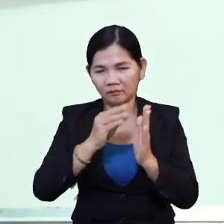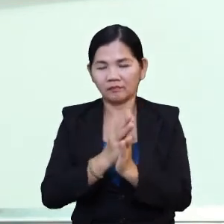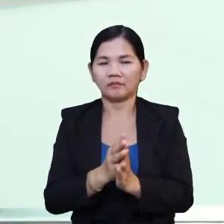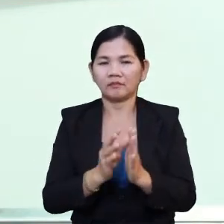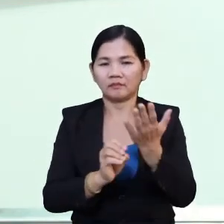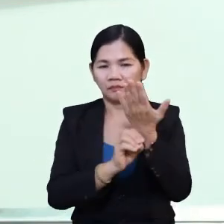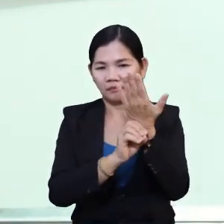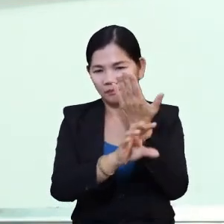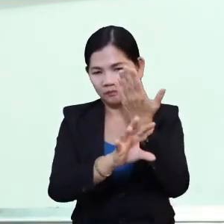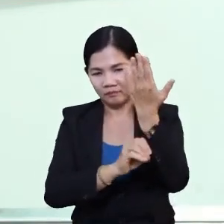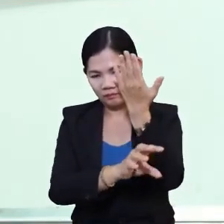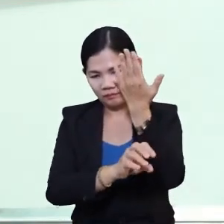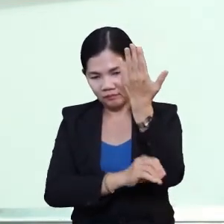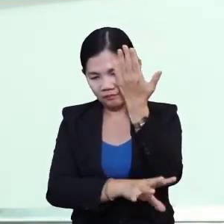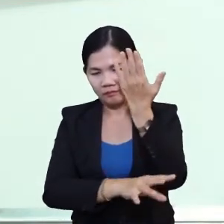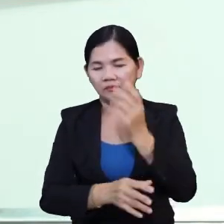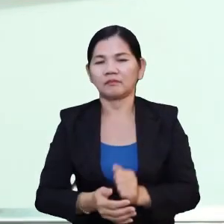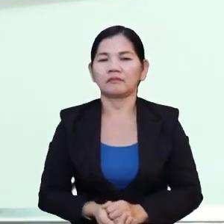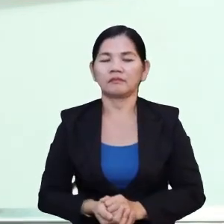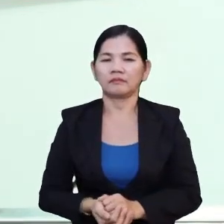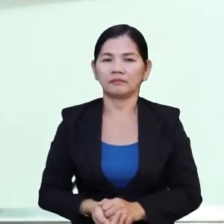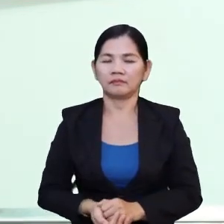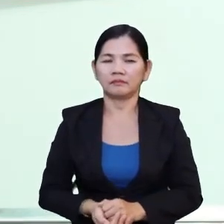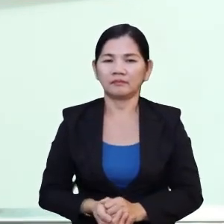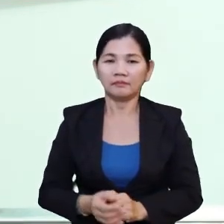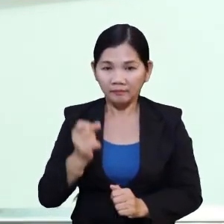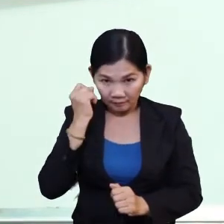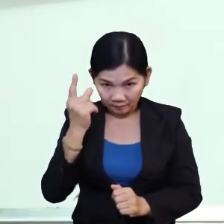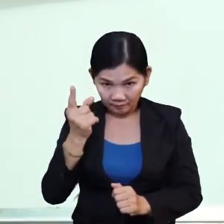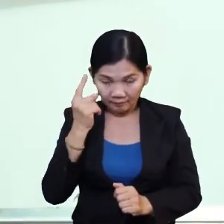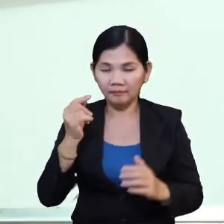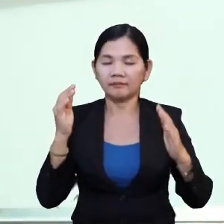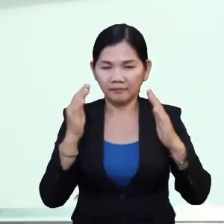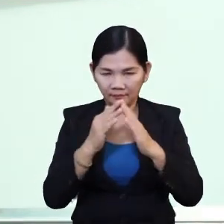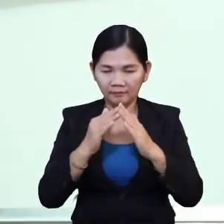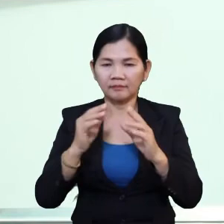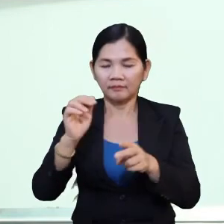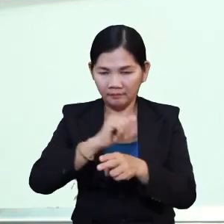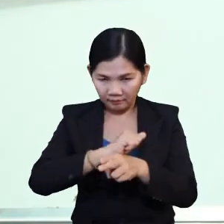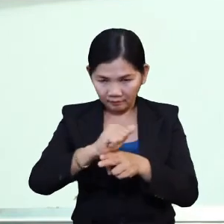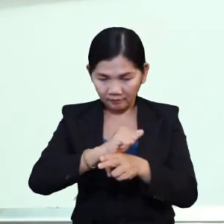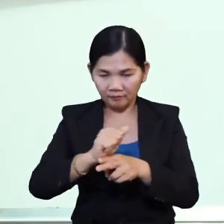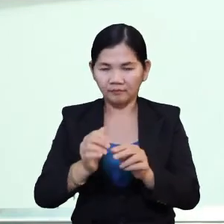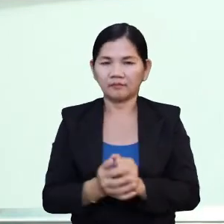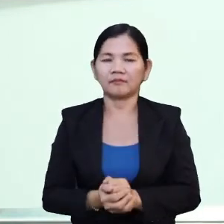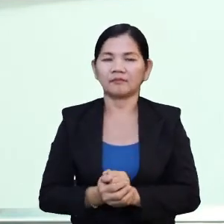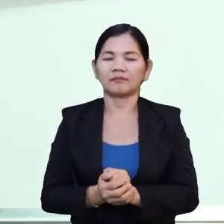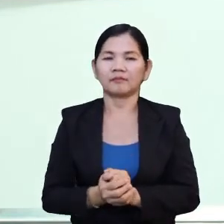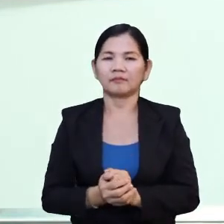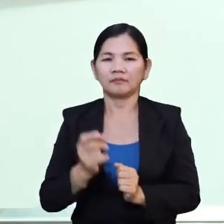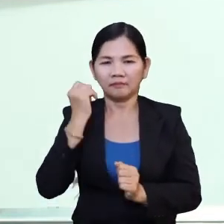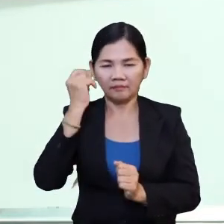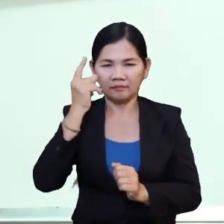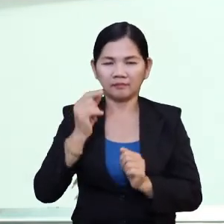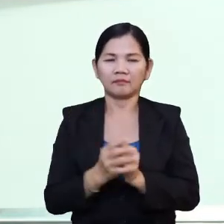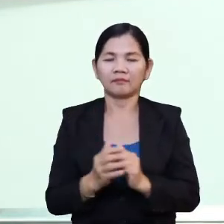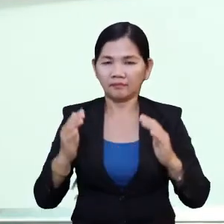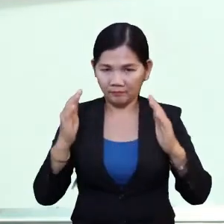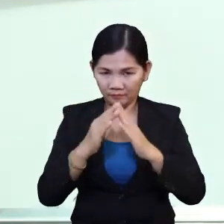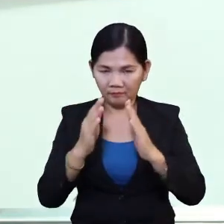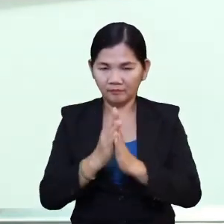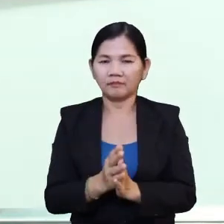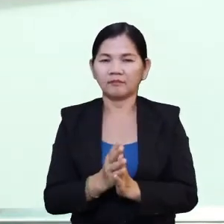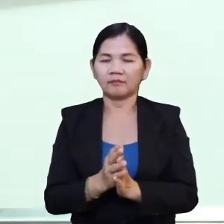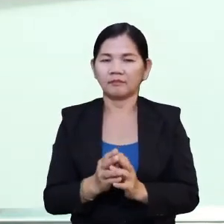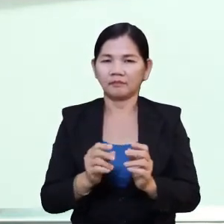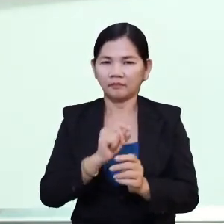លើងសញ្ញាចរាចរកូនយល់ណាកិច្ចការផ្ទះរបស់យើងកូនចាយល់ហើយអញ្ចឹងទៅផ្ទះវិញកូនអាច